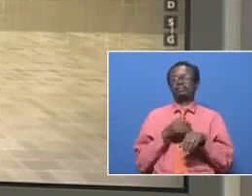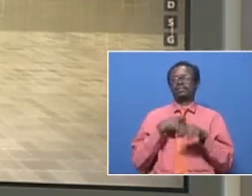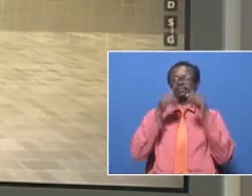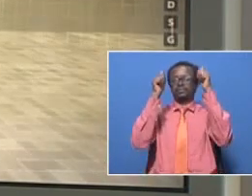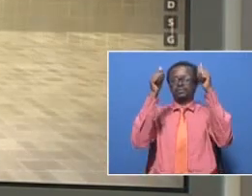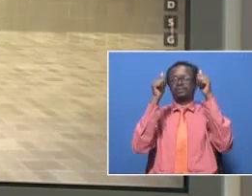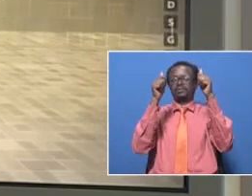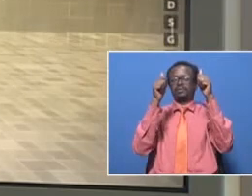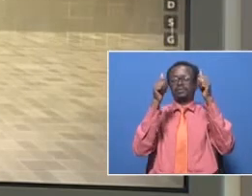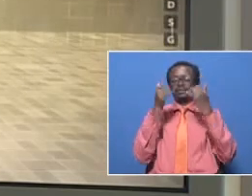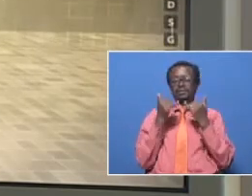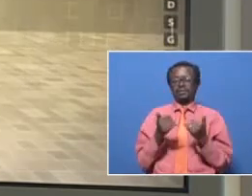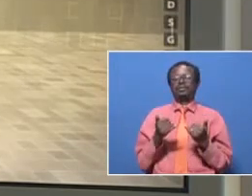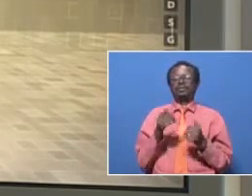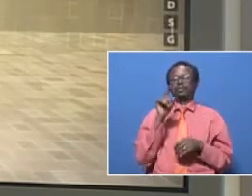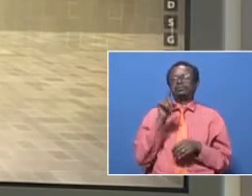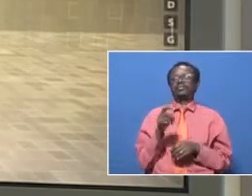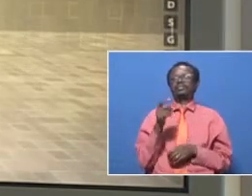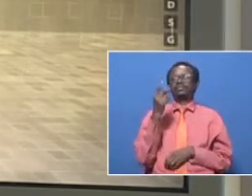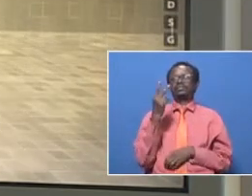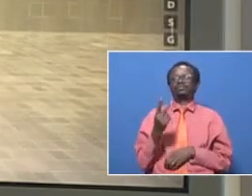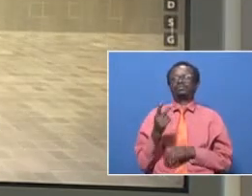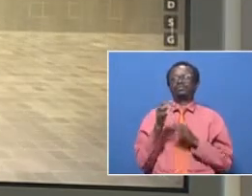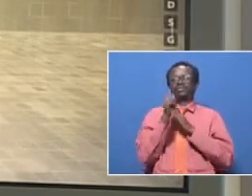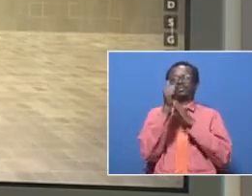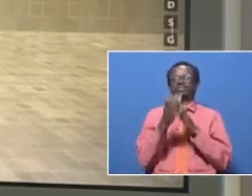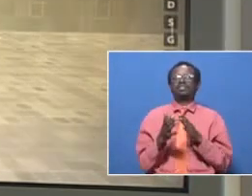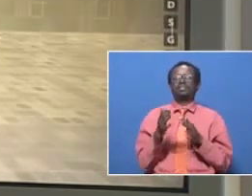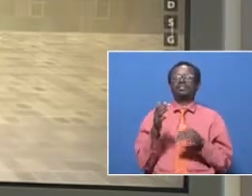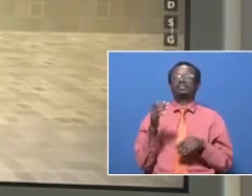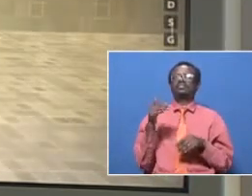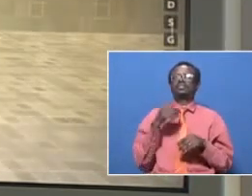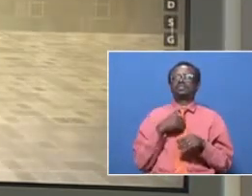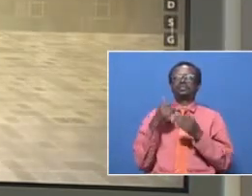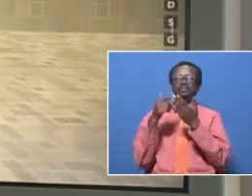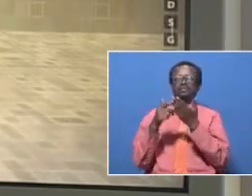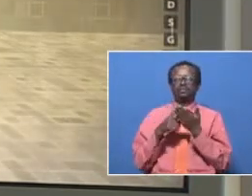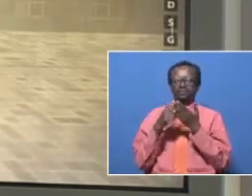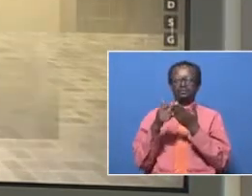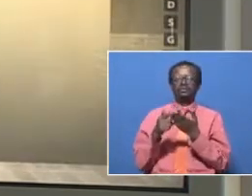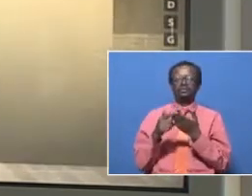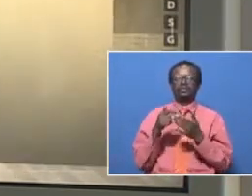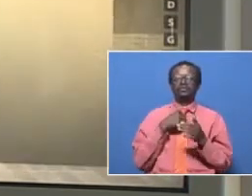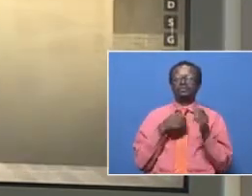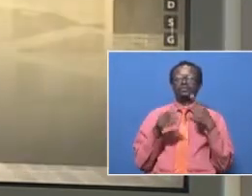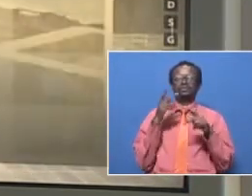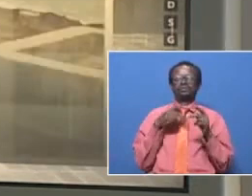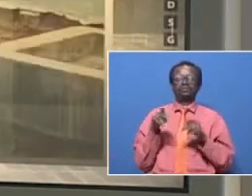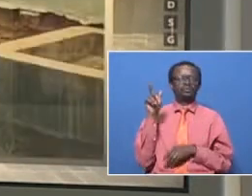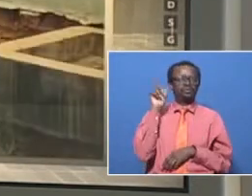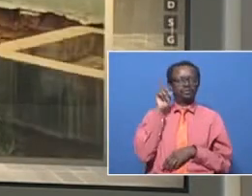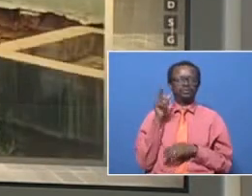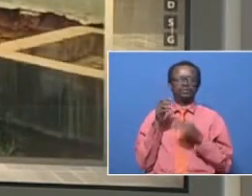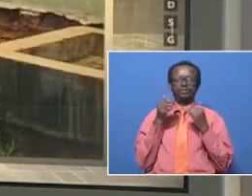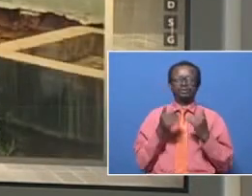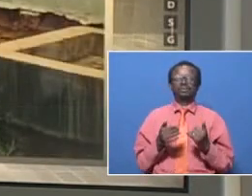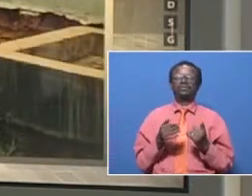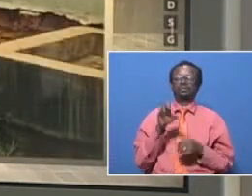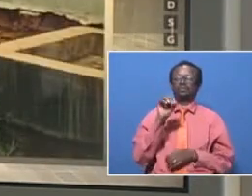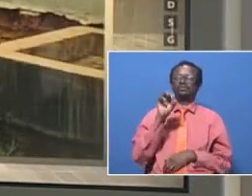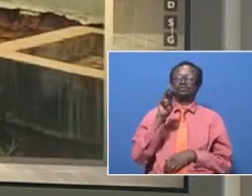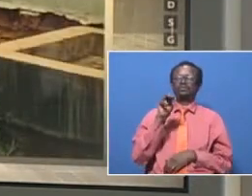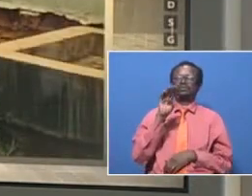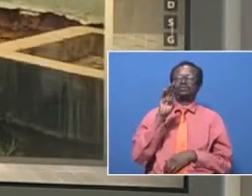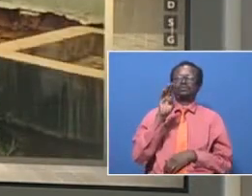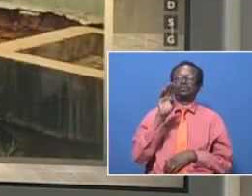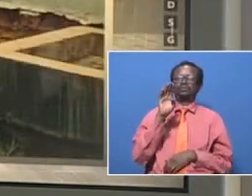tu haja kwa viongozi hao kuja pamoja kuhakikisha kwamba matakwa ya Wakenya yanasikizwa. Mwenzetu Mbega Mumwanyi, kaunti ya Kisii,